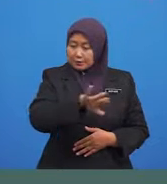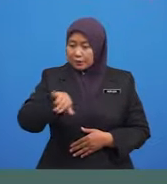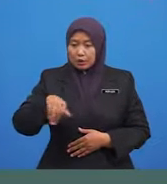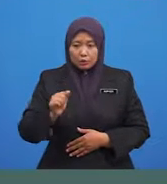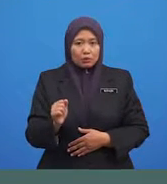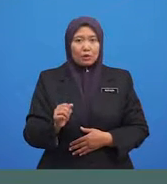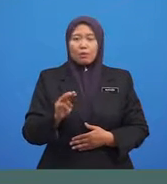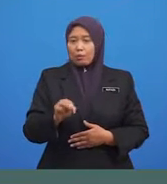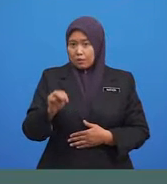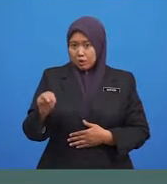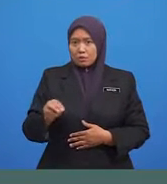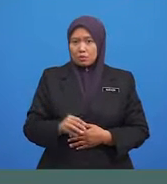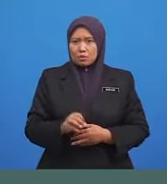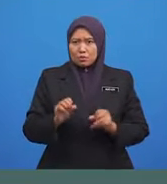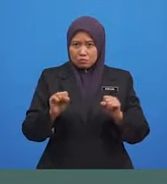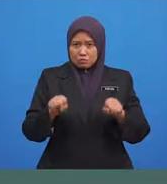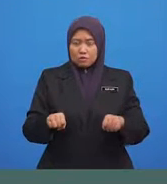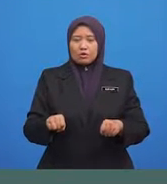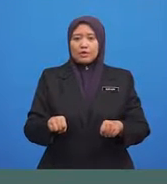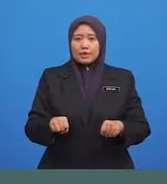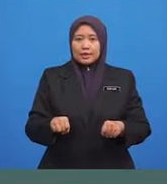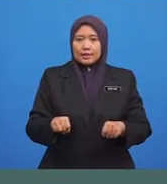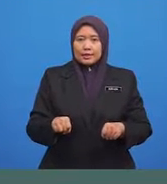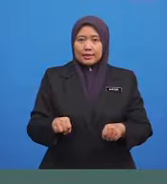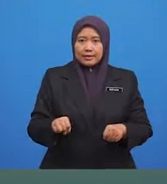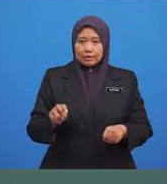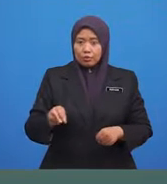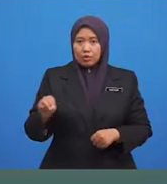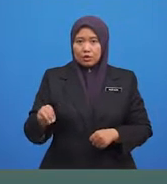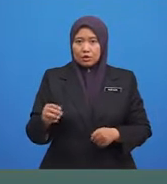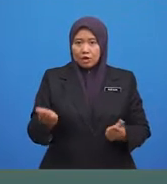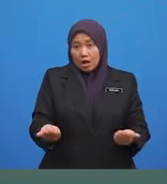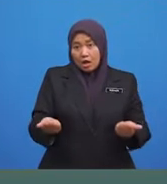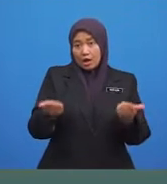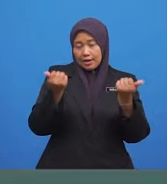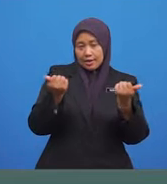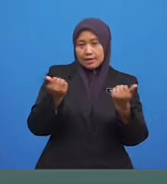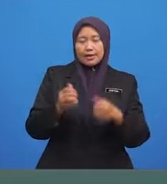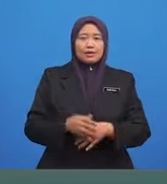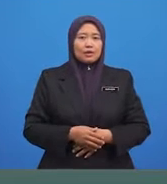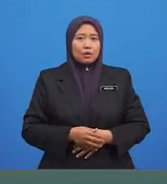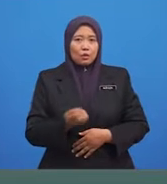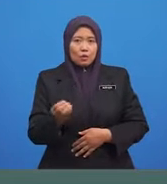Dapatkah murid-murid mengangkat objek tersebut? Jom teroka.